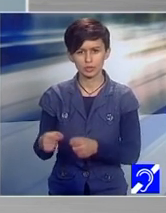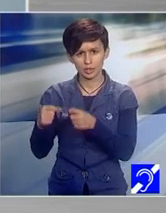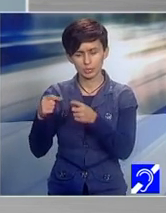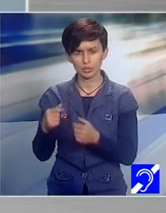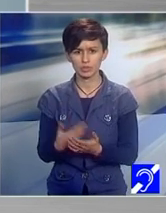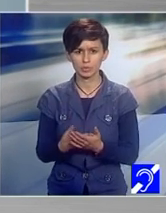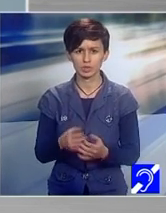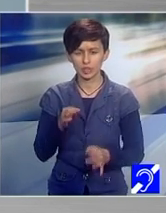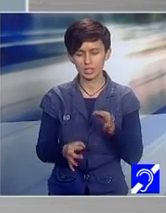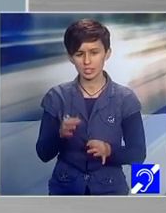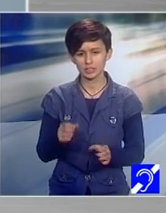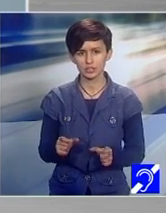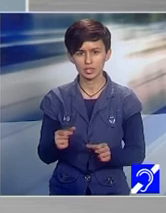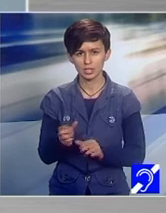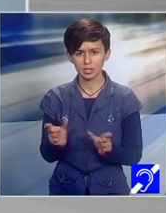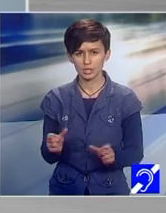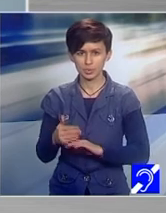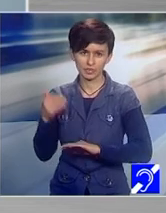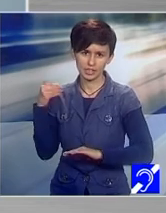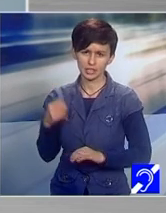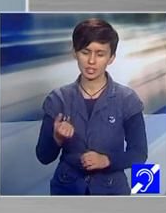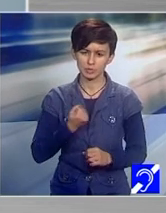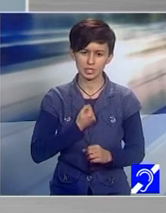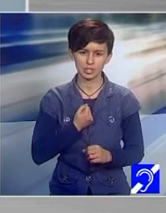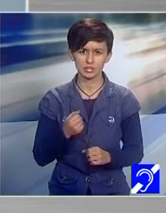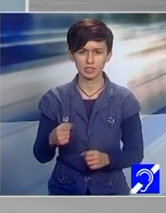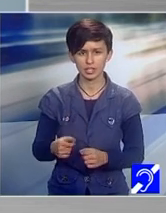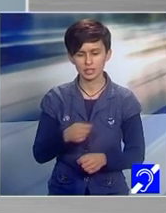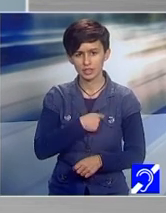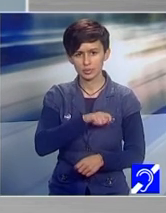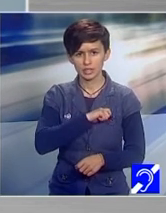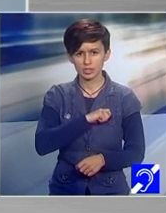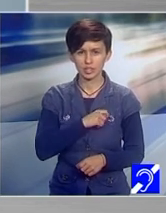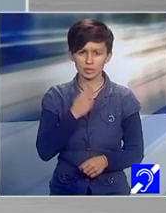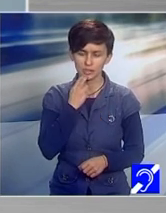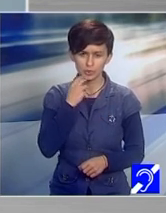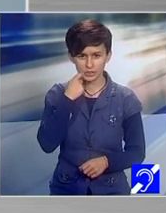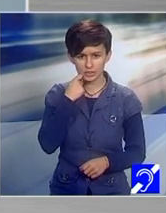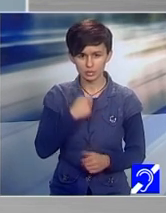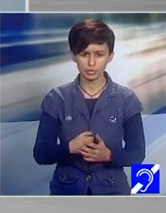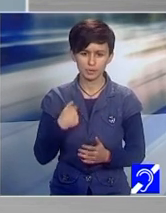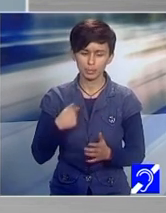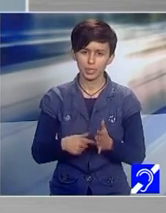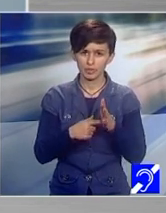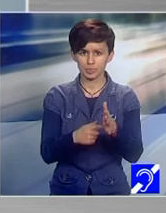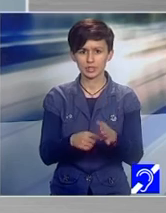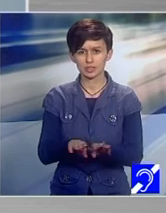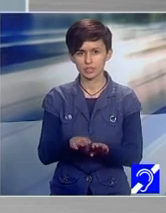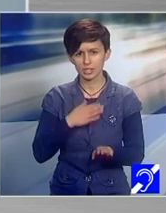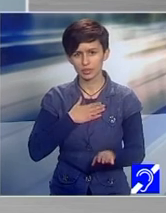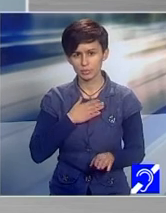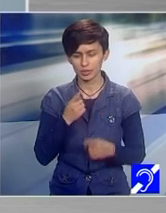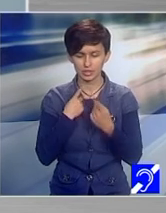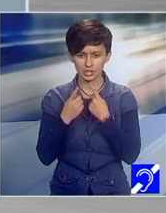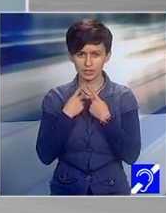analiza și prevenirea criminalității din cadrul Inspectoratului de Poliție Cluj. Dar până atunci, vă prezint partenerul meu de dialog de astăzi,